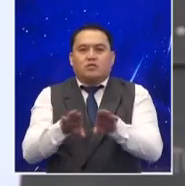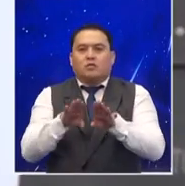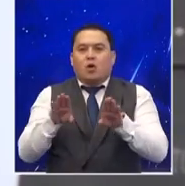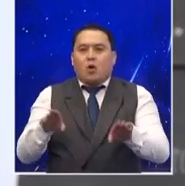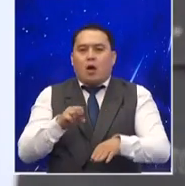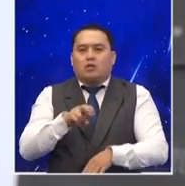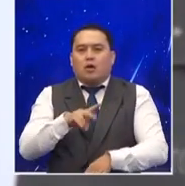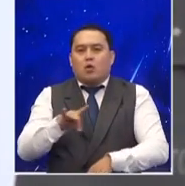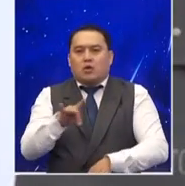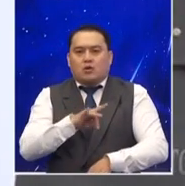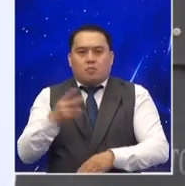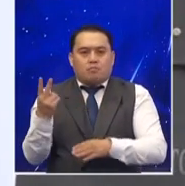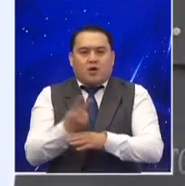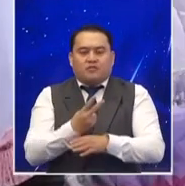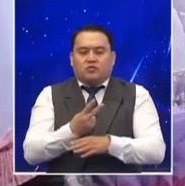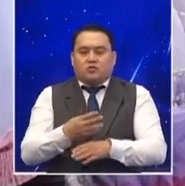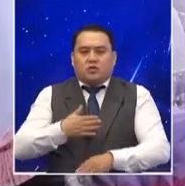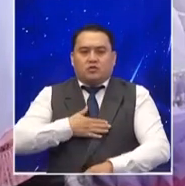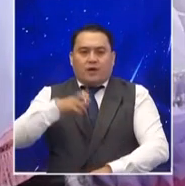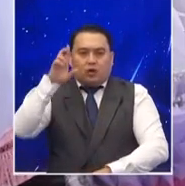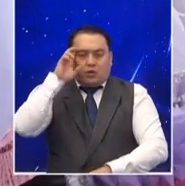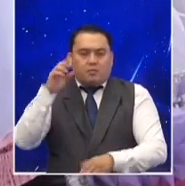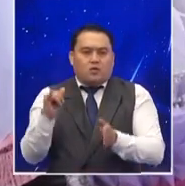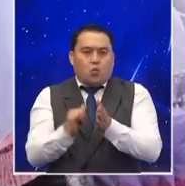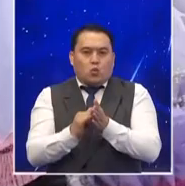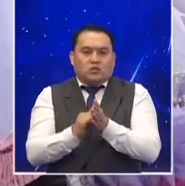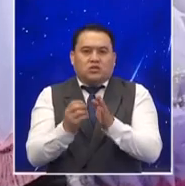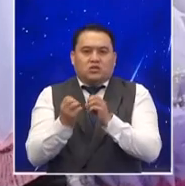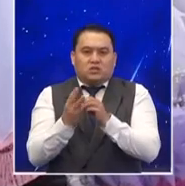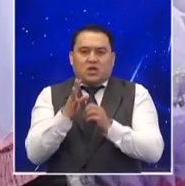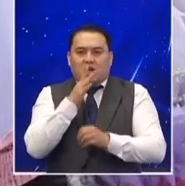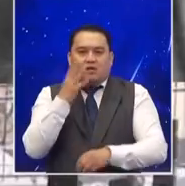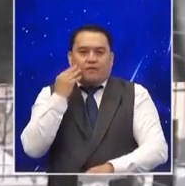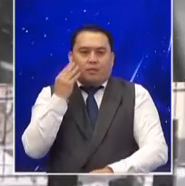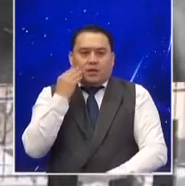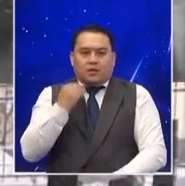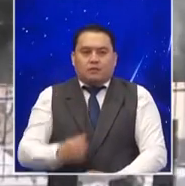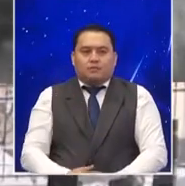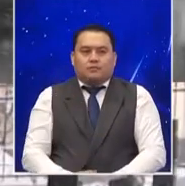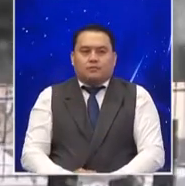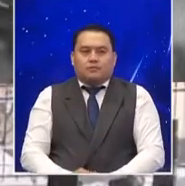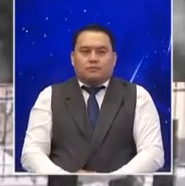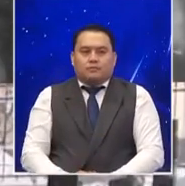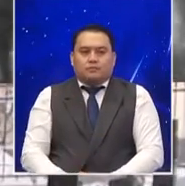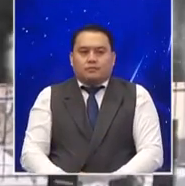в Алакольском районе – второй по счету в нашей стране. Первый установили 14 лет назад в Алматы.